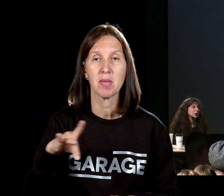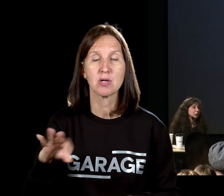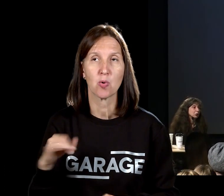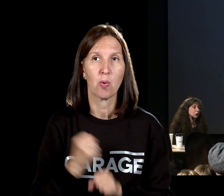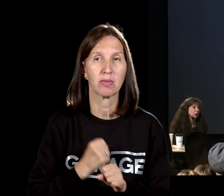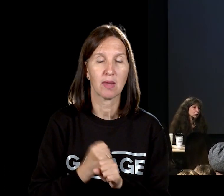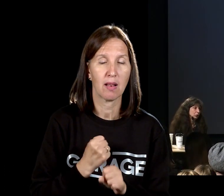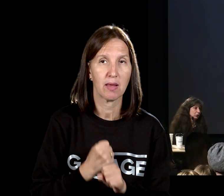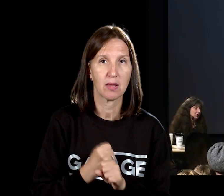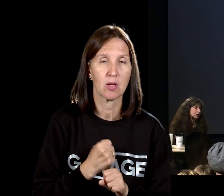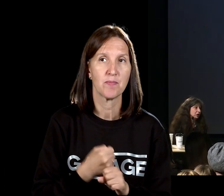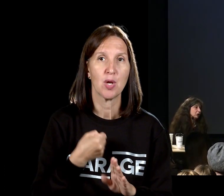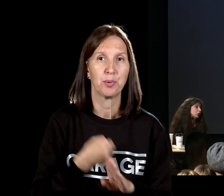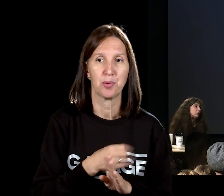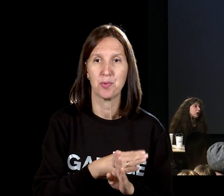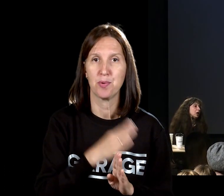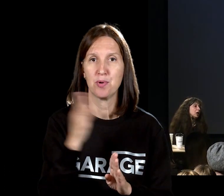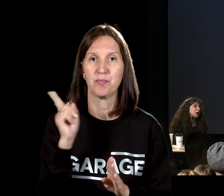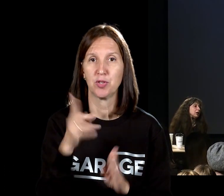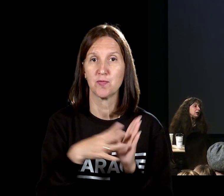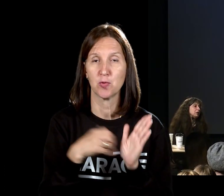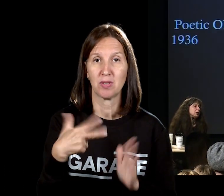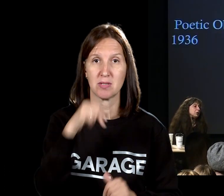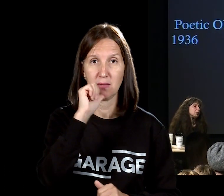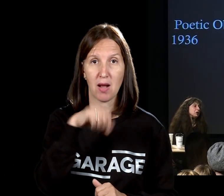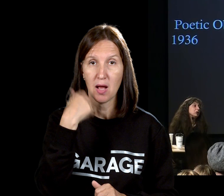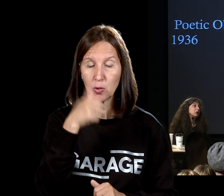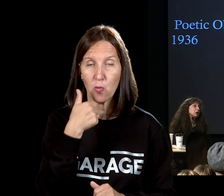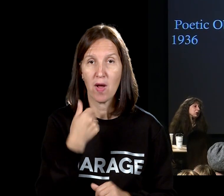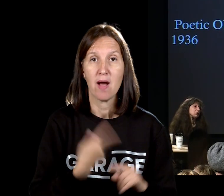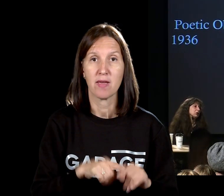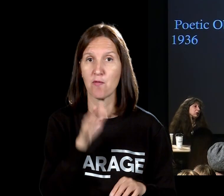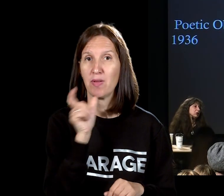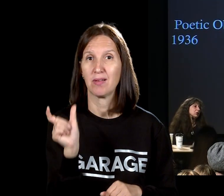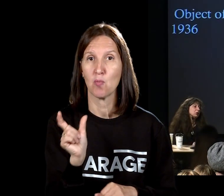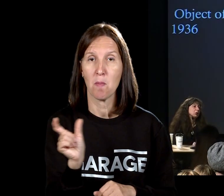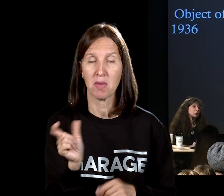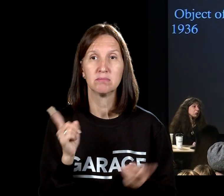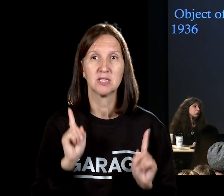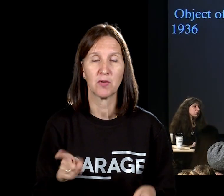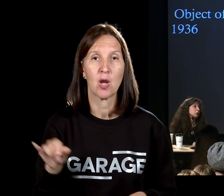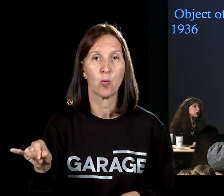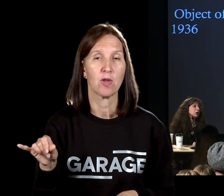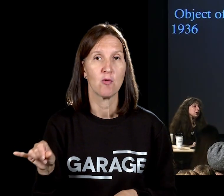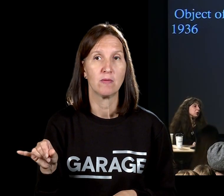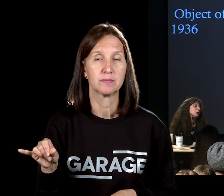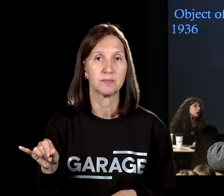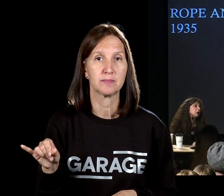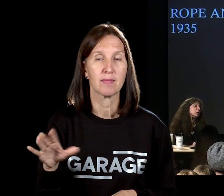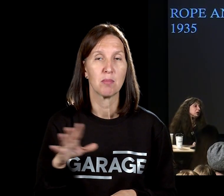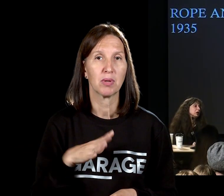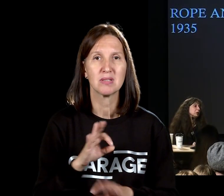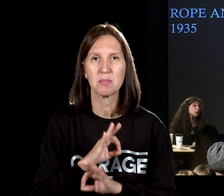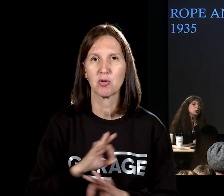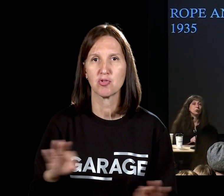различными объектами до 30-х годов. И в этот момент действительно у него были какие-то